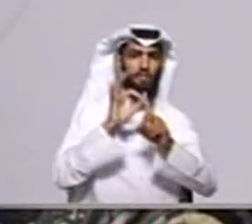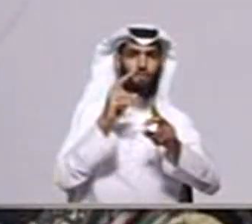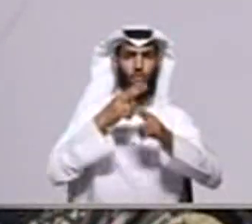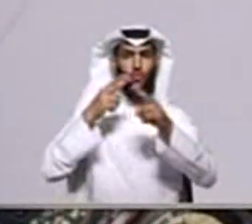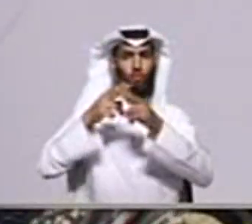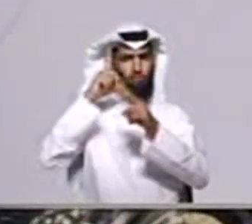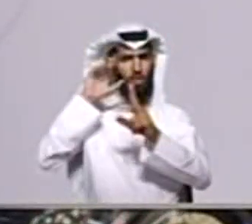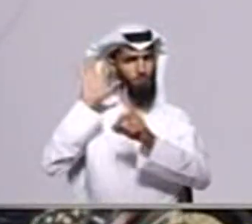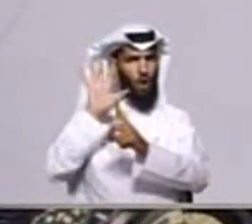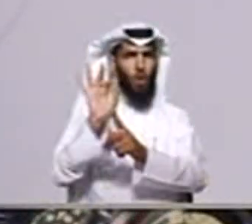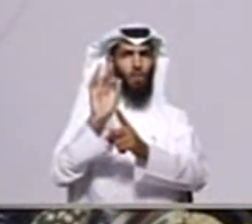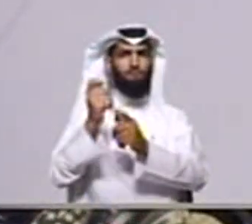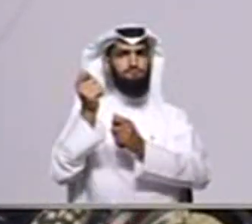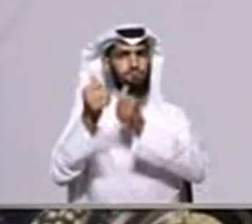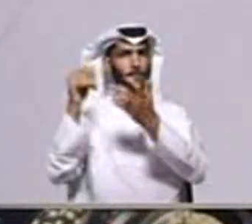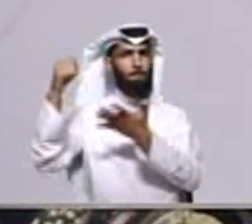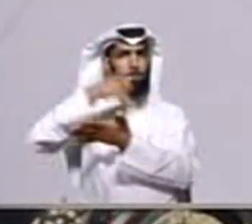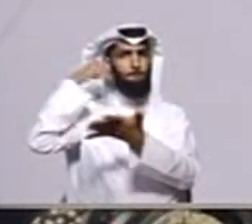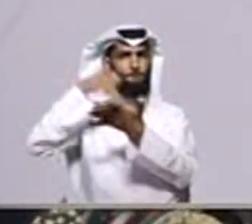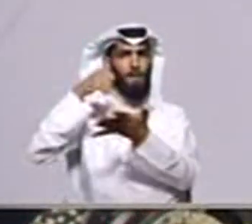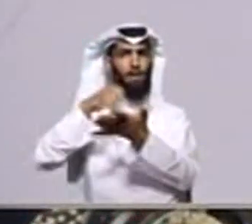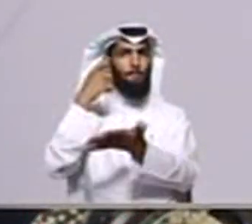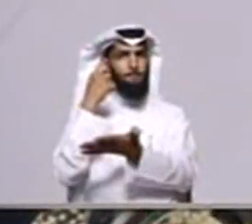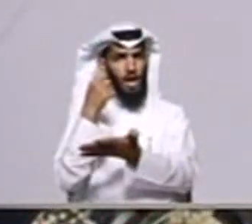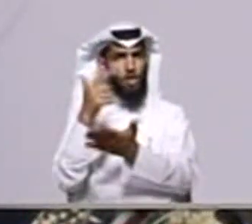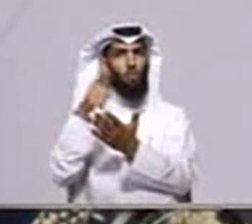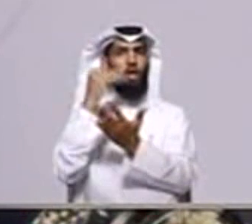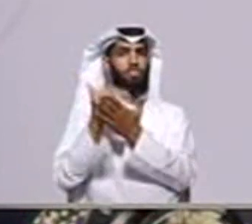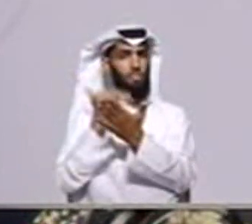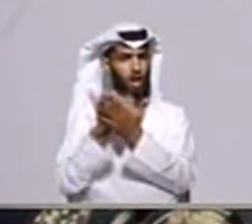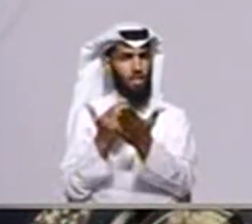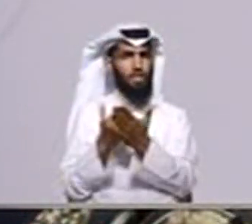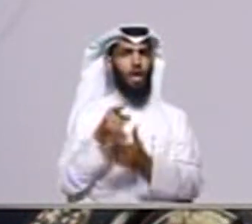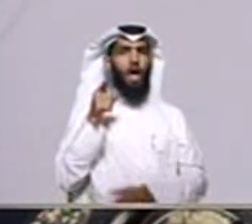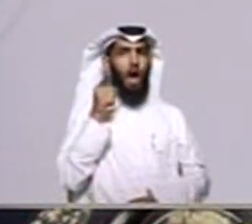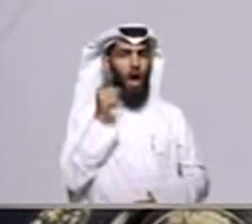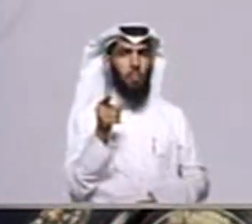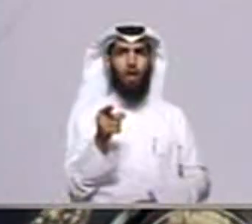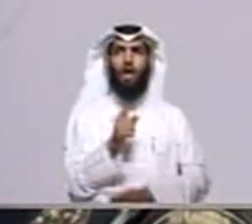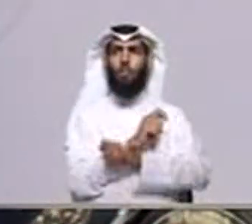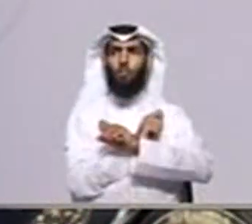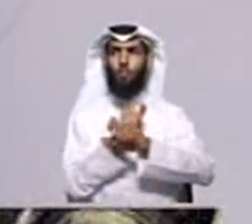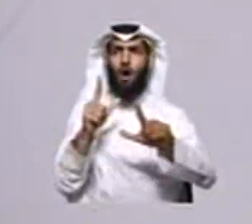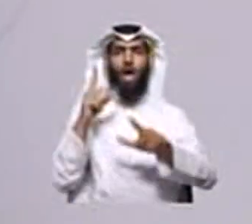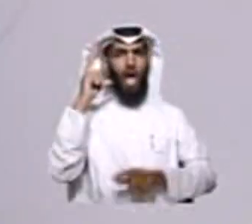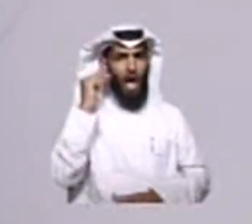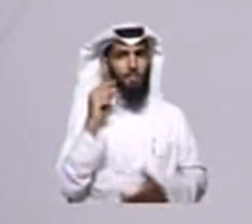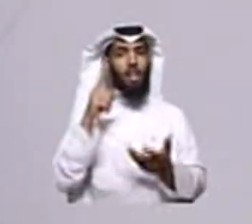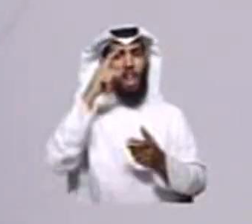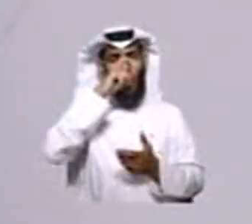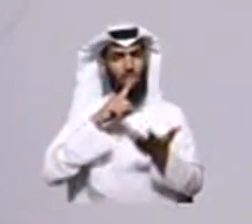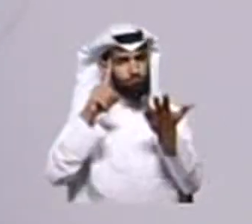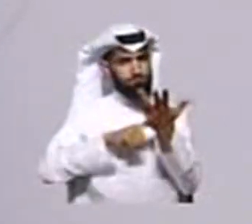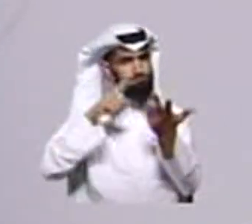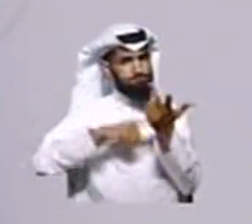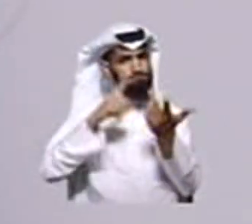مالي واقتصادي، وتحويل الكويت إلى مركز مالي واقتصادي متطلب في متطلبات عدة.